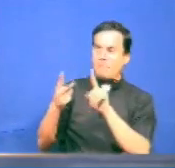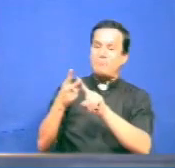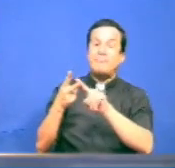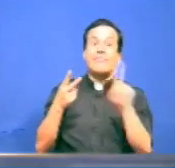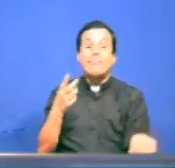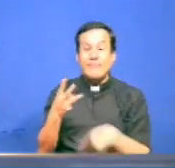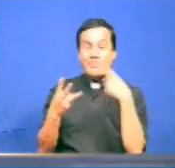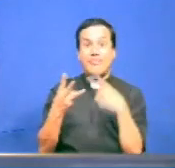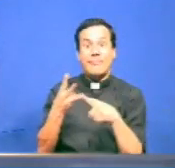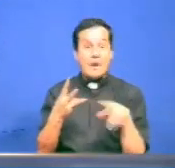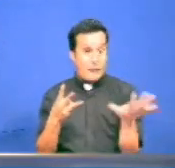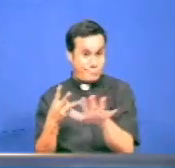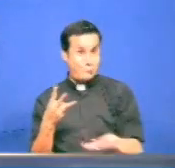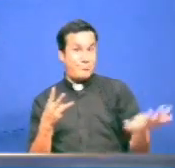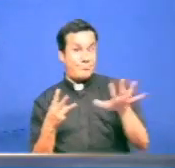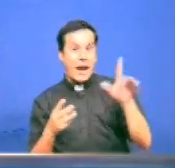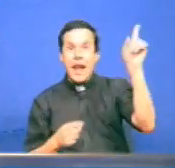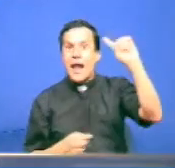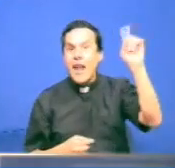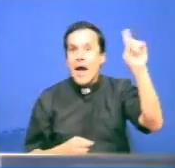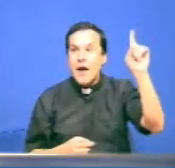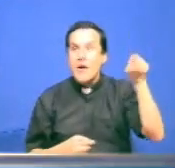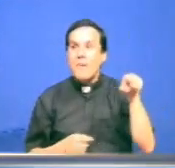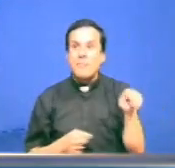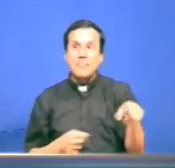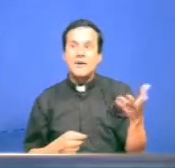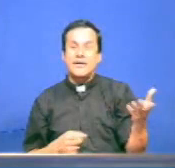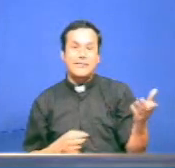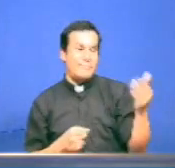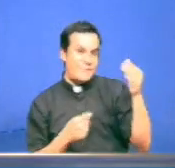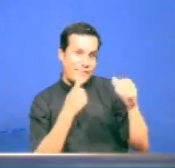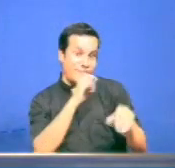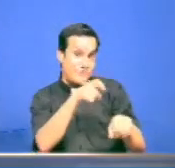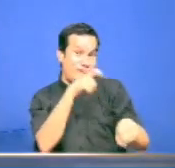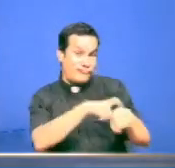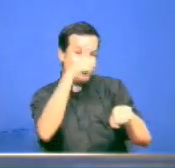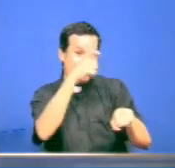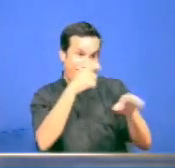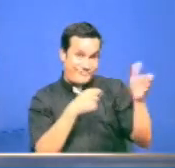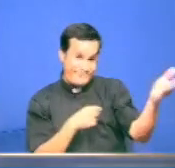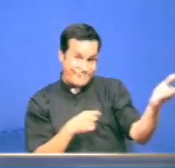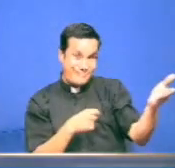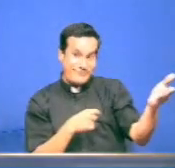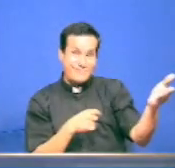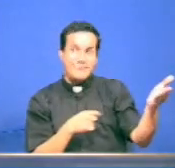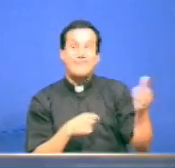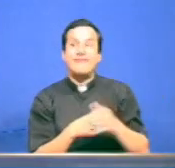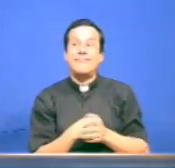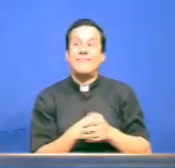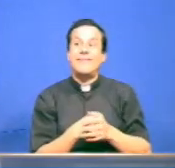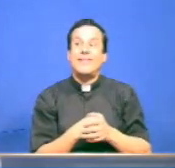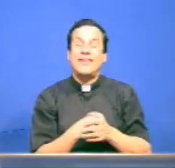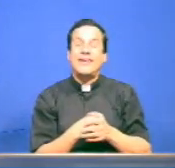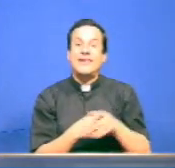wanaoishi Nairobi, siye mwingine askofu mkuu katika eneo la metropolitan ya Nairobi